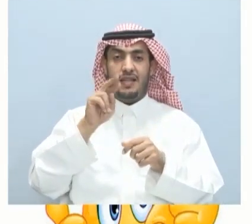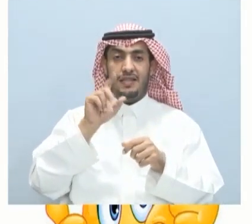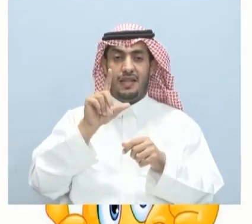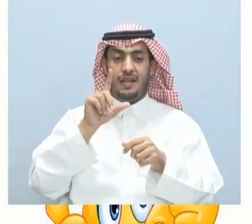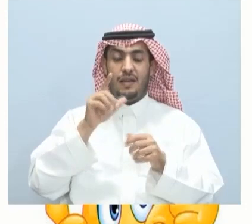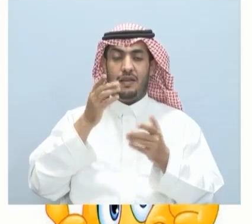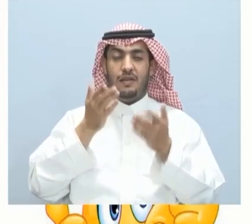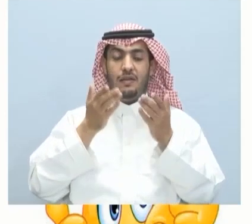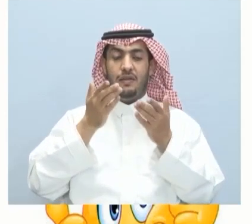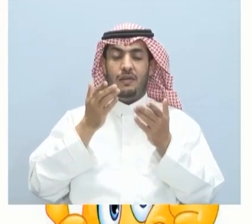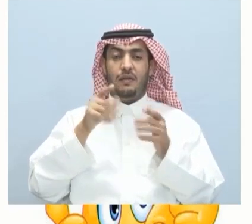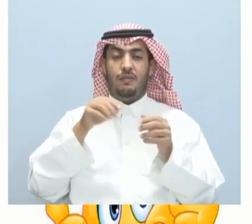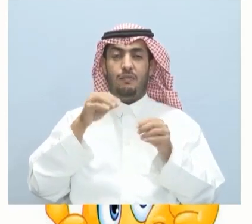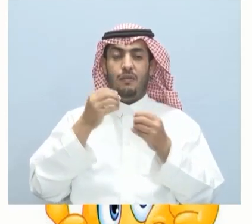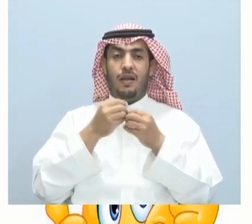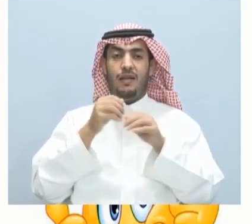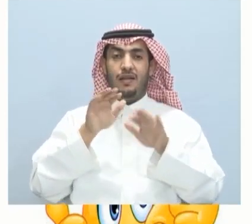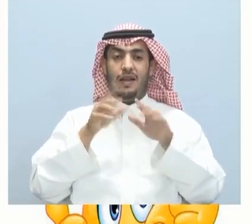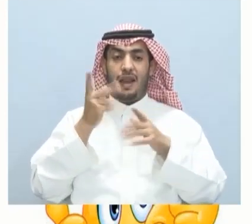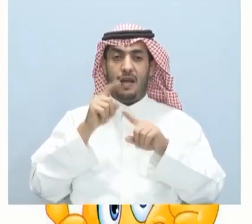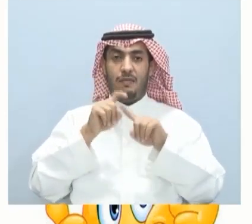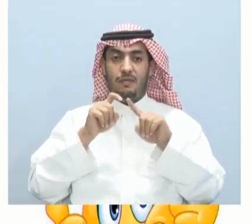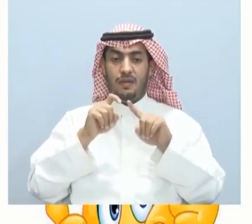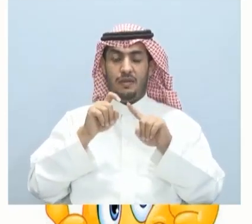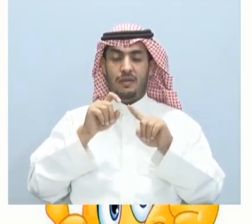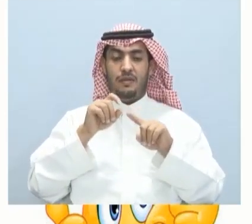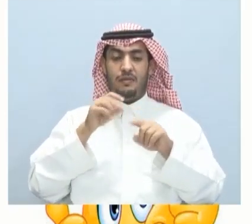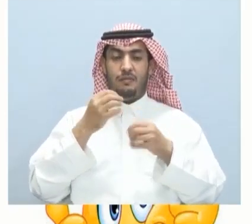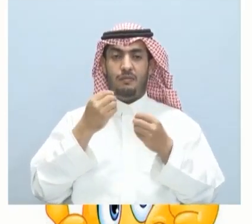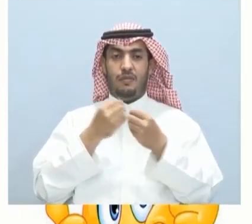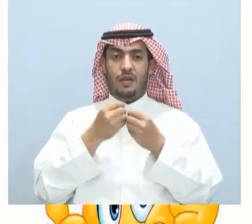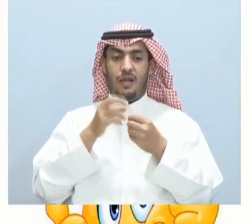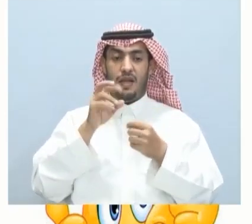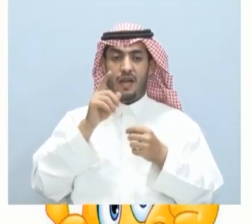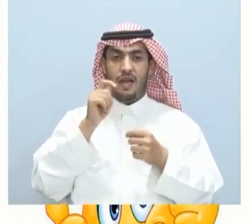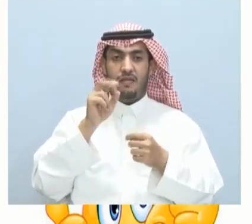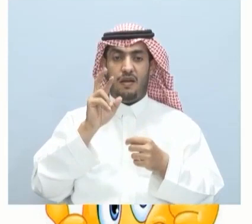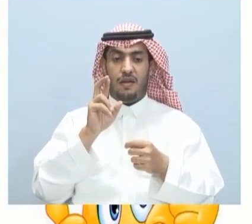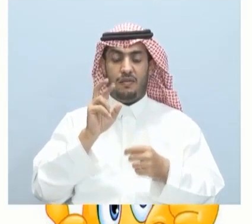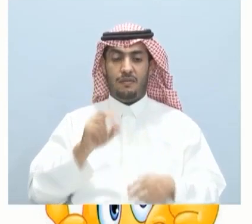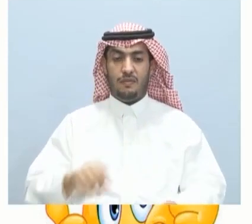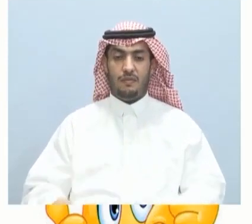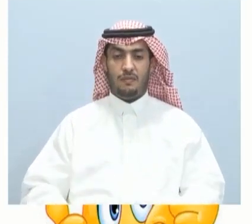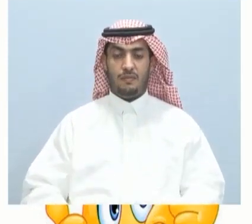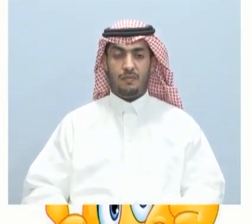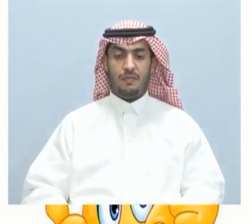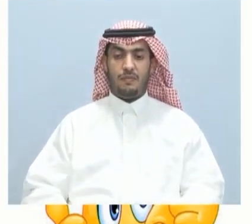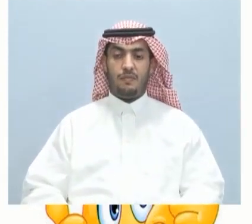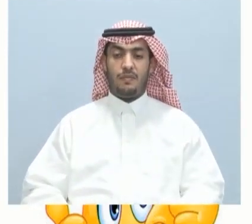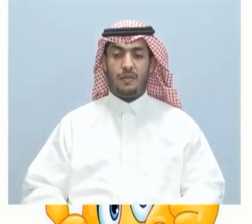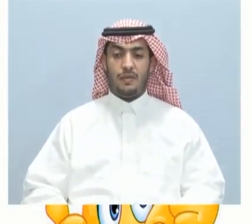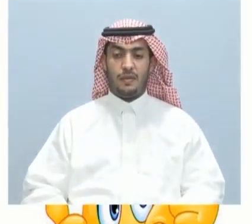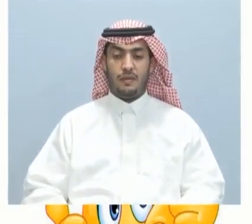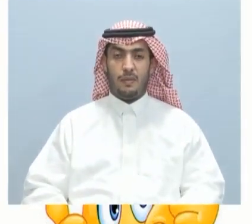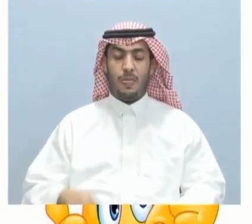اتعامل مع المعادلات اتعامل اف اف ار بعدد القوى الموجوده طيب ماذا عن مجموع